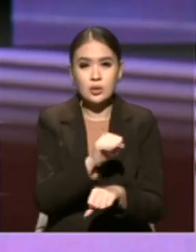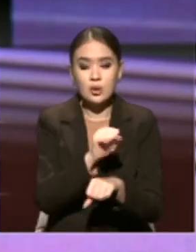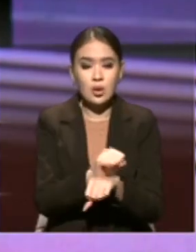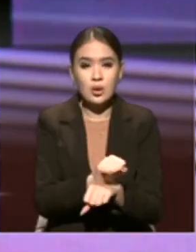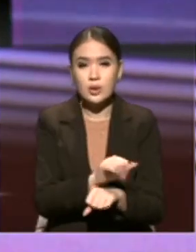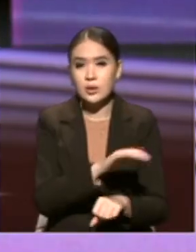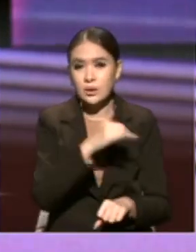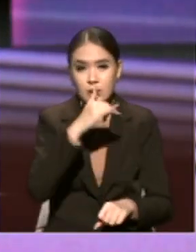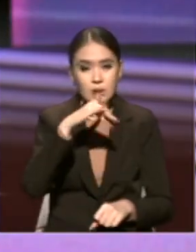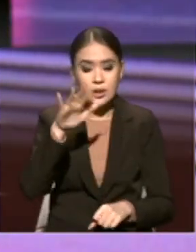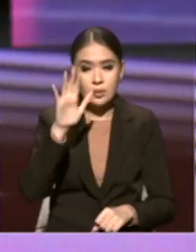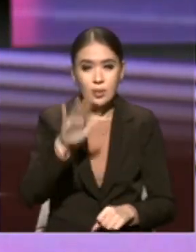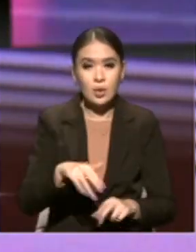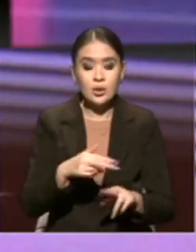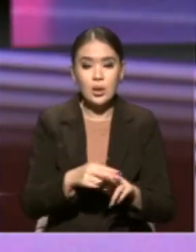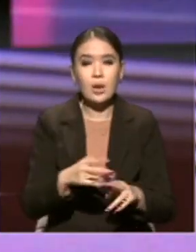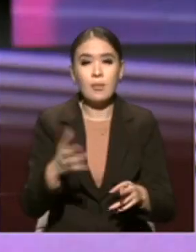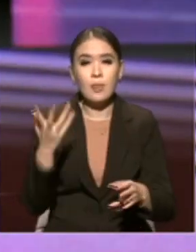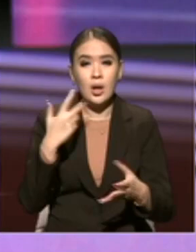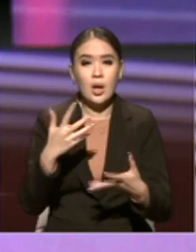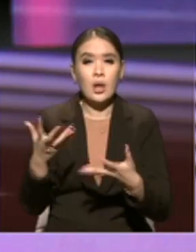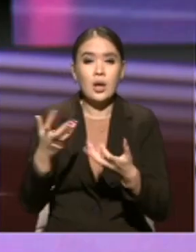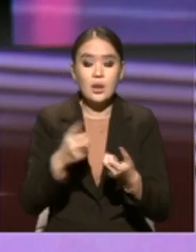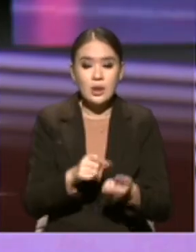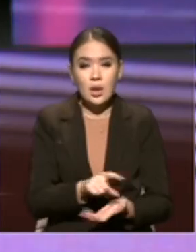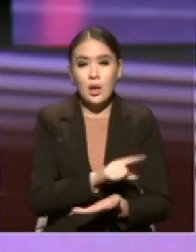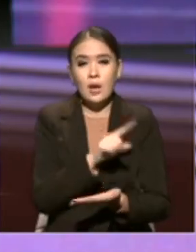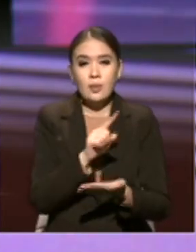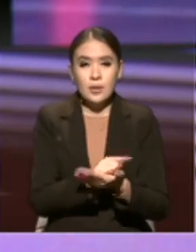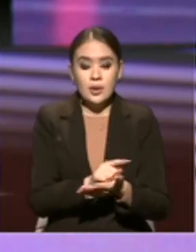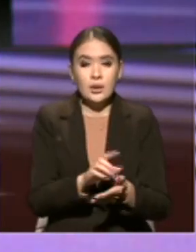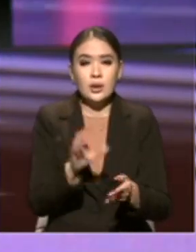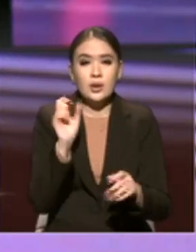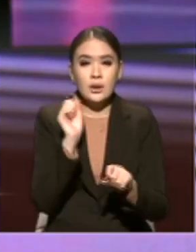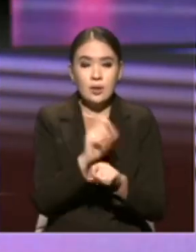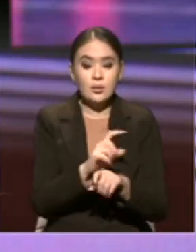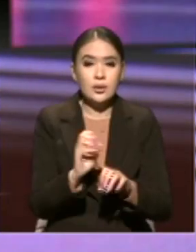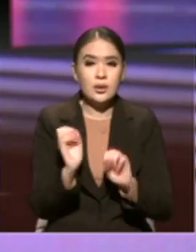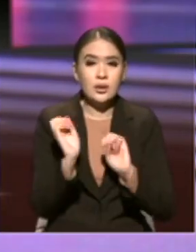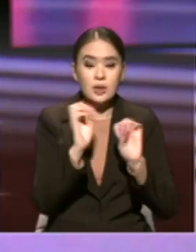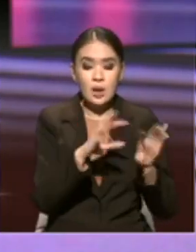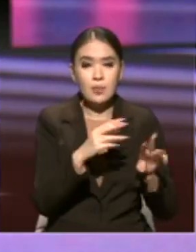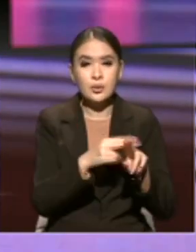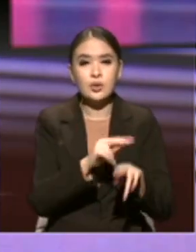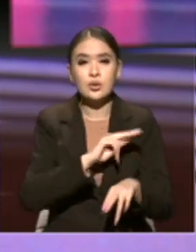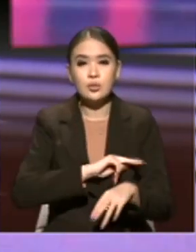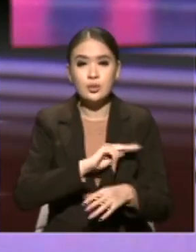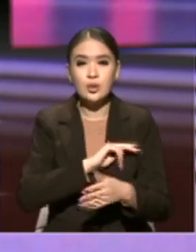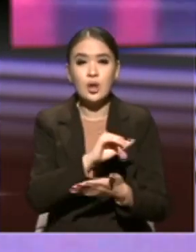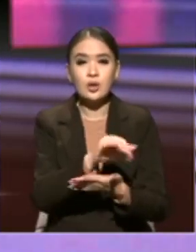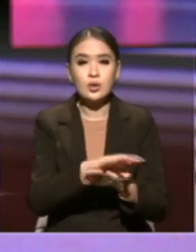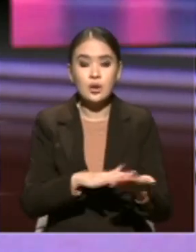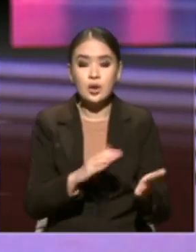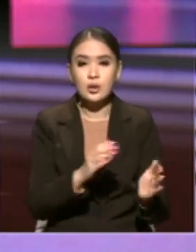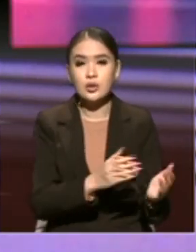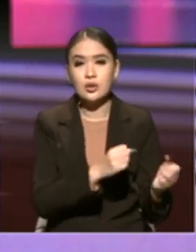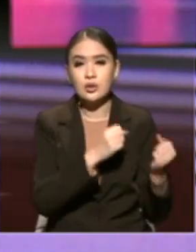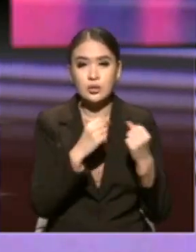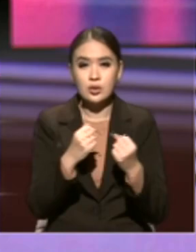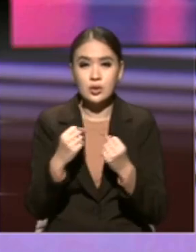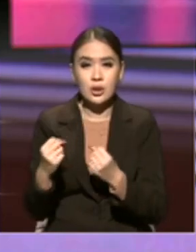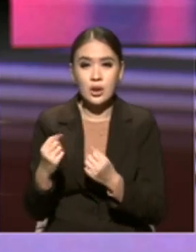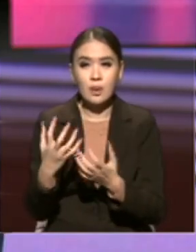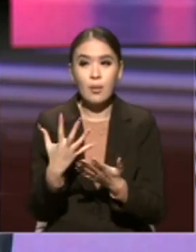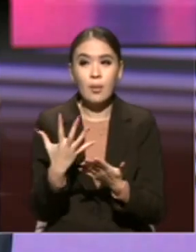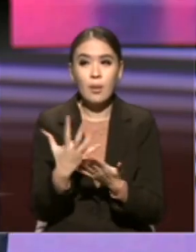әңгіме емес. Біз оны қабылдаймыз, тиісті түрде тапсырысын береміз, кейін олар енді жұмысын жүргізеді және де шегерін жүргізеді. Қазіргі кезде біз